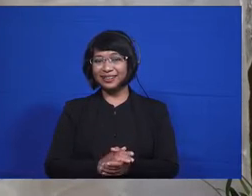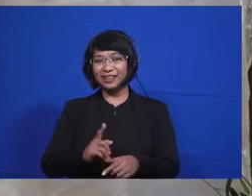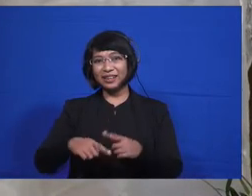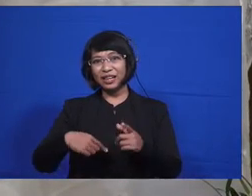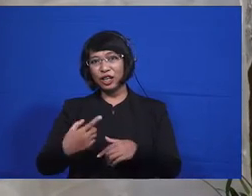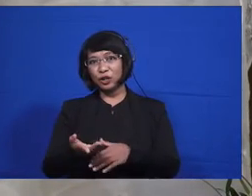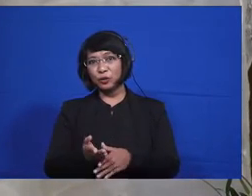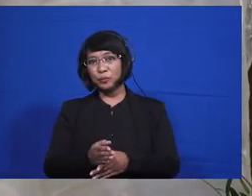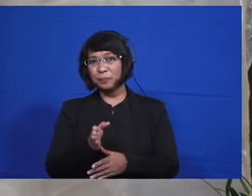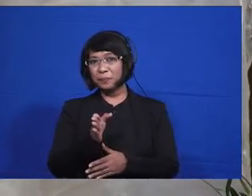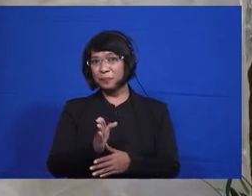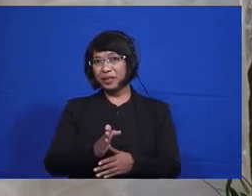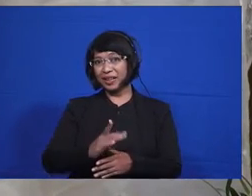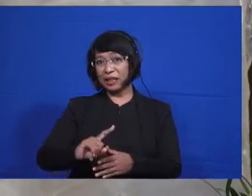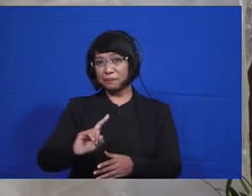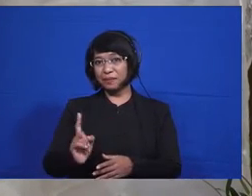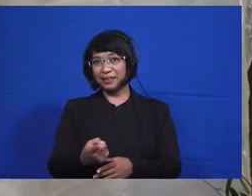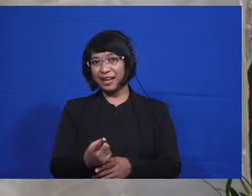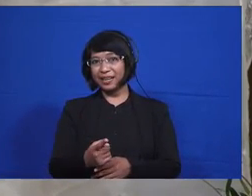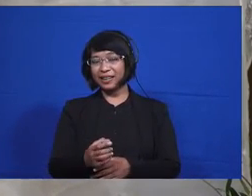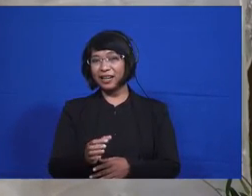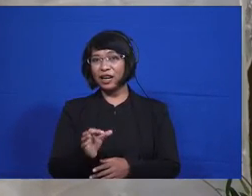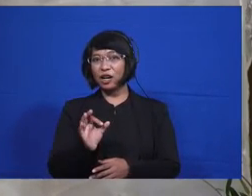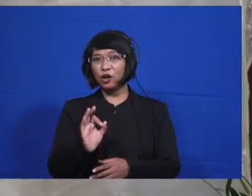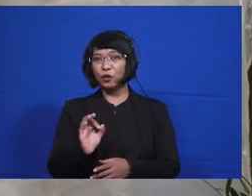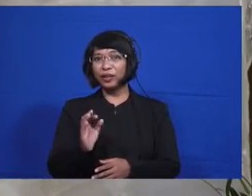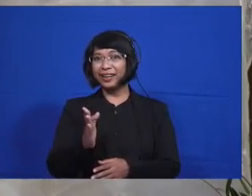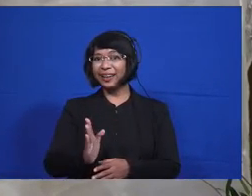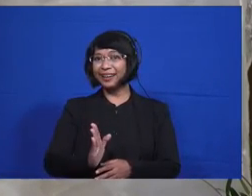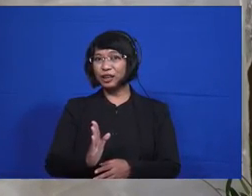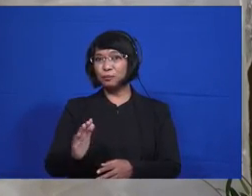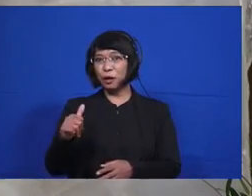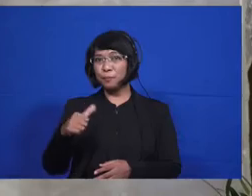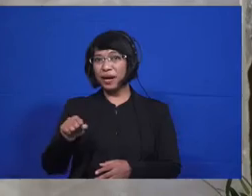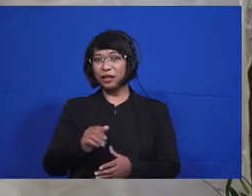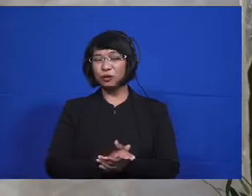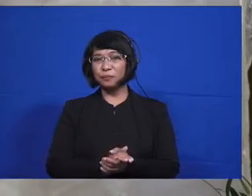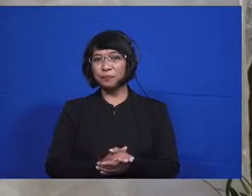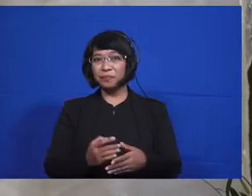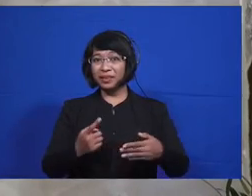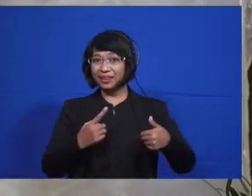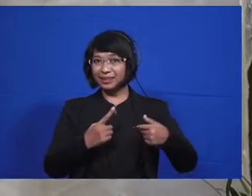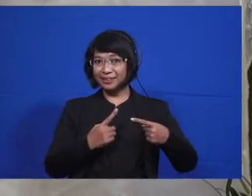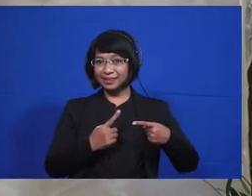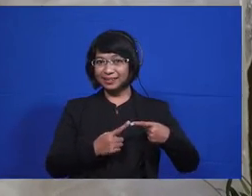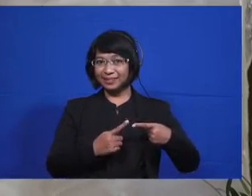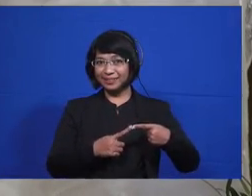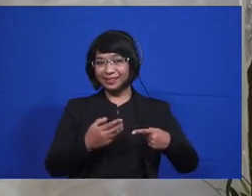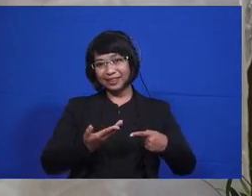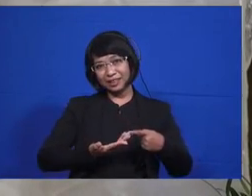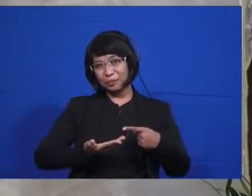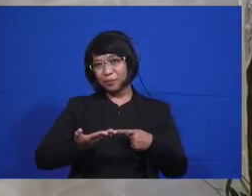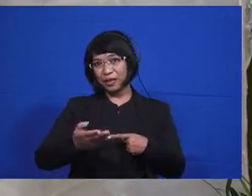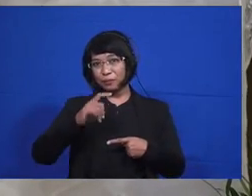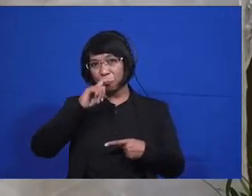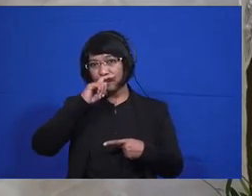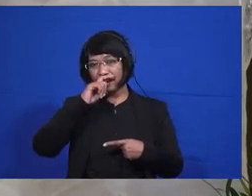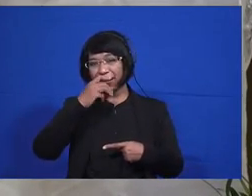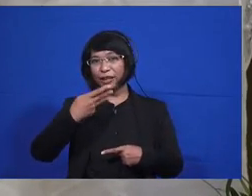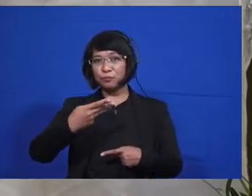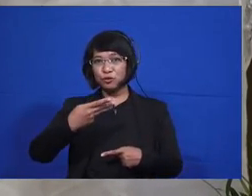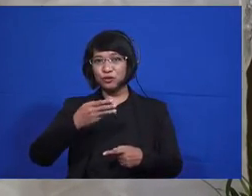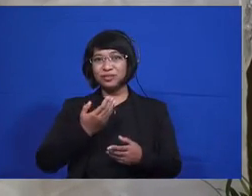perdana oleh kedua imam baru. Kepada Bapak Raimundus Donatus Sabto Prasetyo, dipersilahkan.